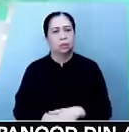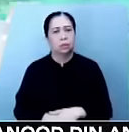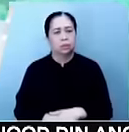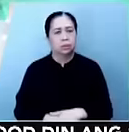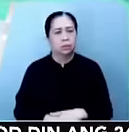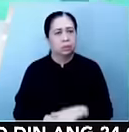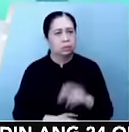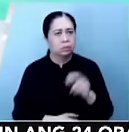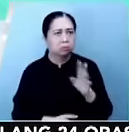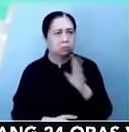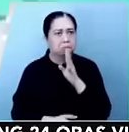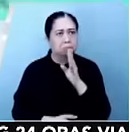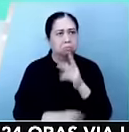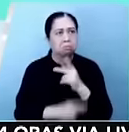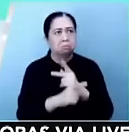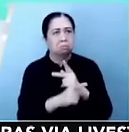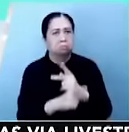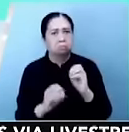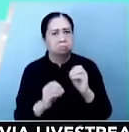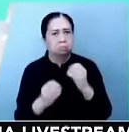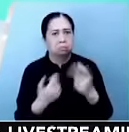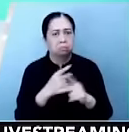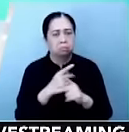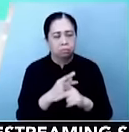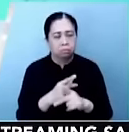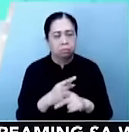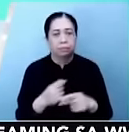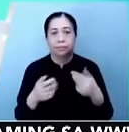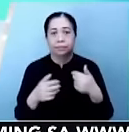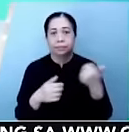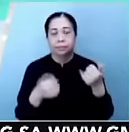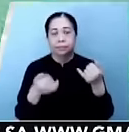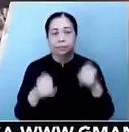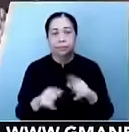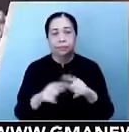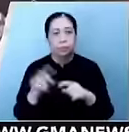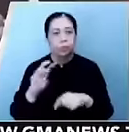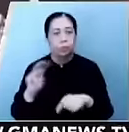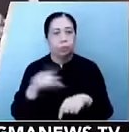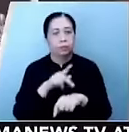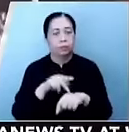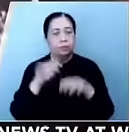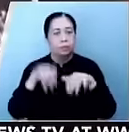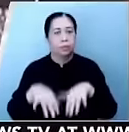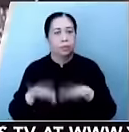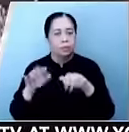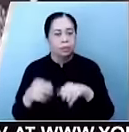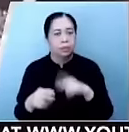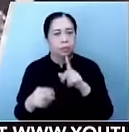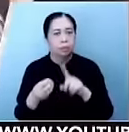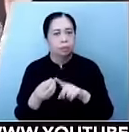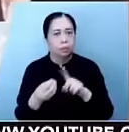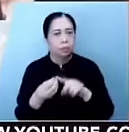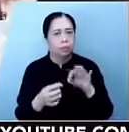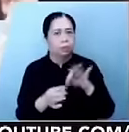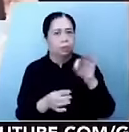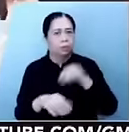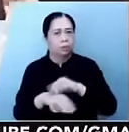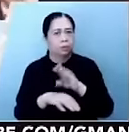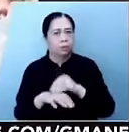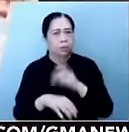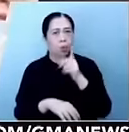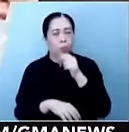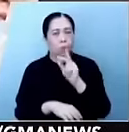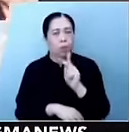mouthed? Bukod sa issue sa West Philippine Sea, nagsalita rin ang Pangulo tungkol sa kanyang spiritual advisor na si Kingdom of Jesus